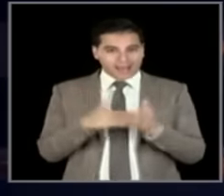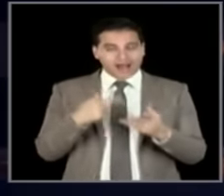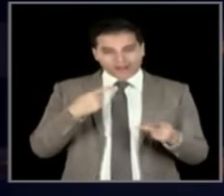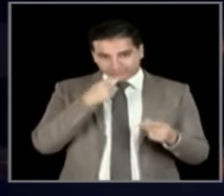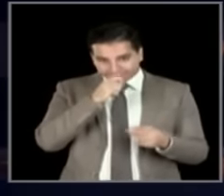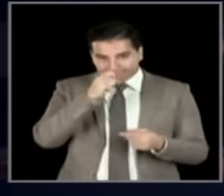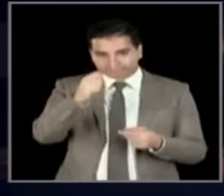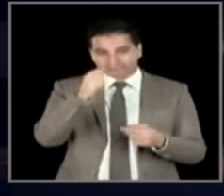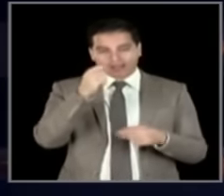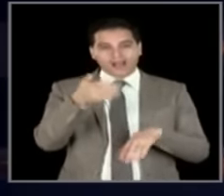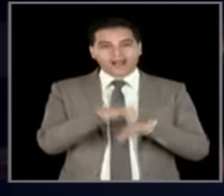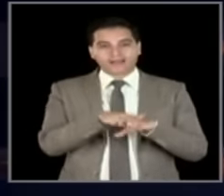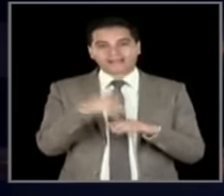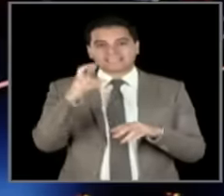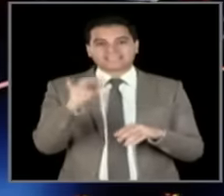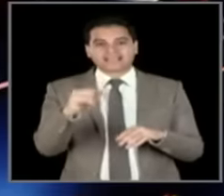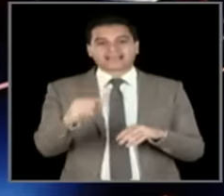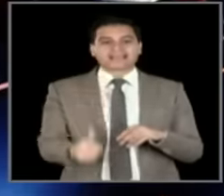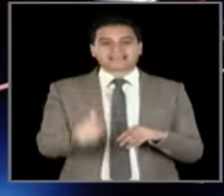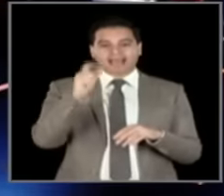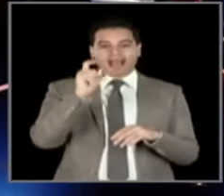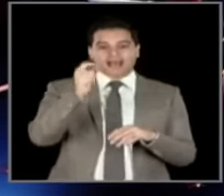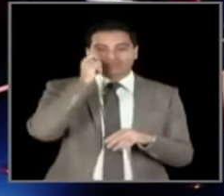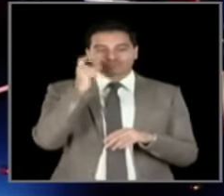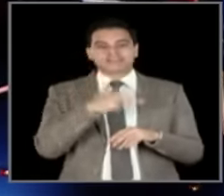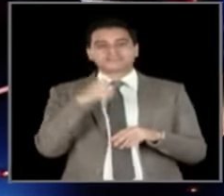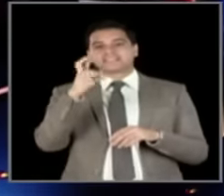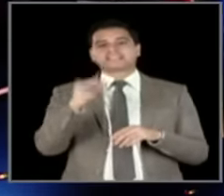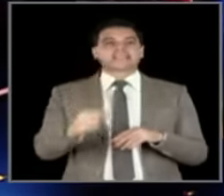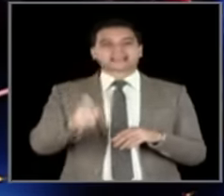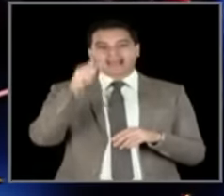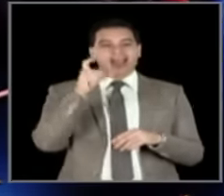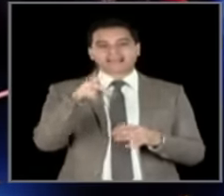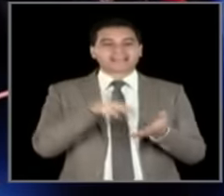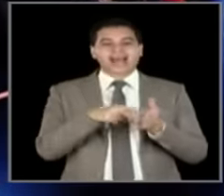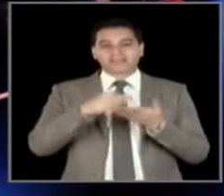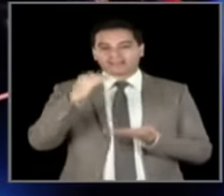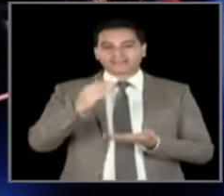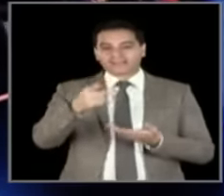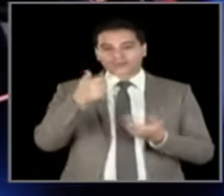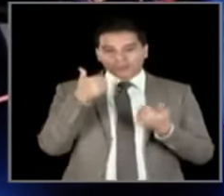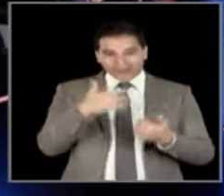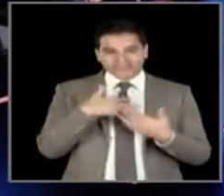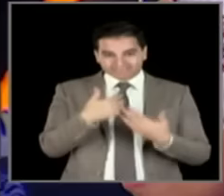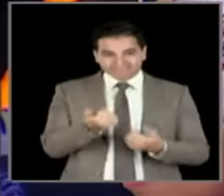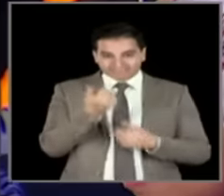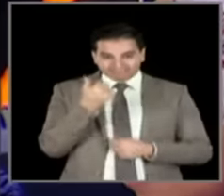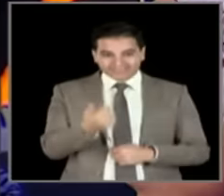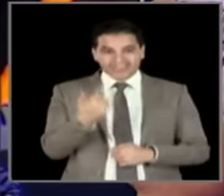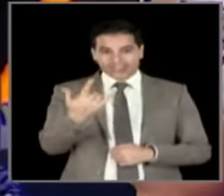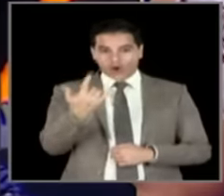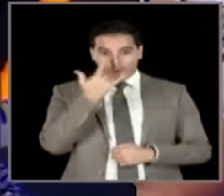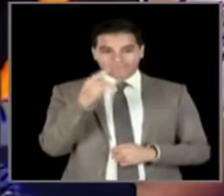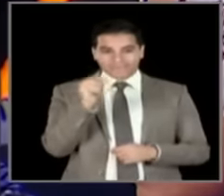عايز أروح لزيدان. إزيك يا زيدان؟ الحمد لله. زيدان، أنت بتحب